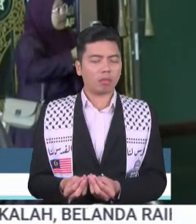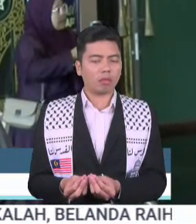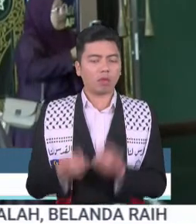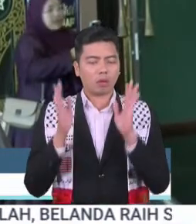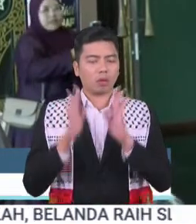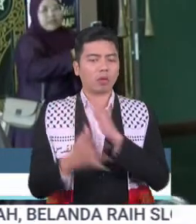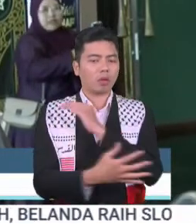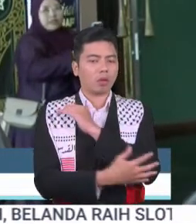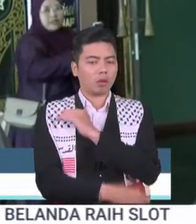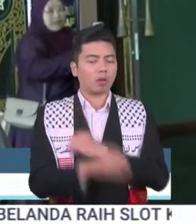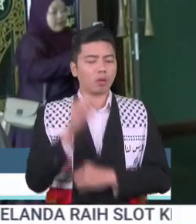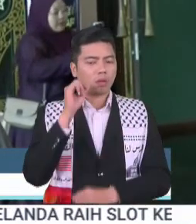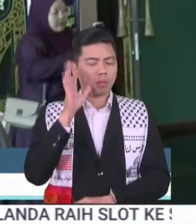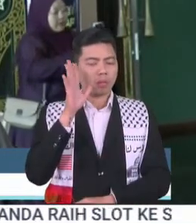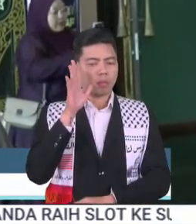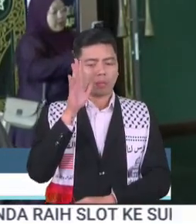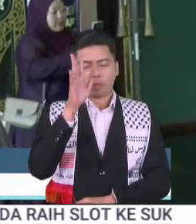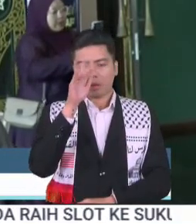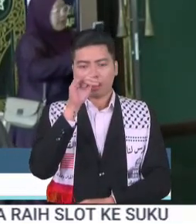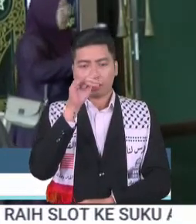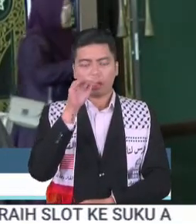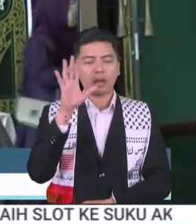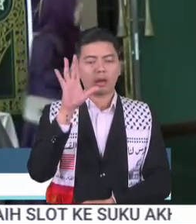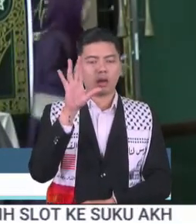asnaf di Negeri Melaka ini adalah sebanyak